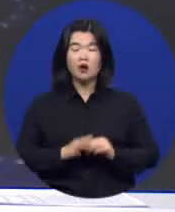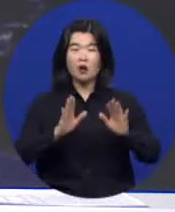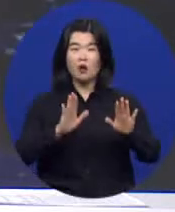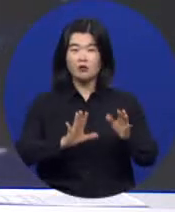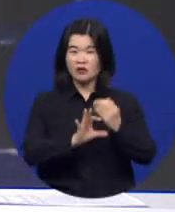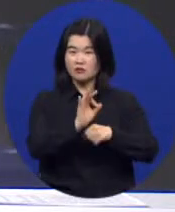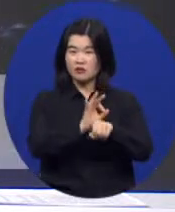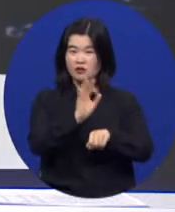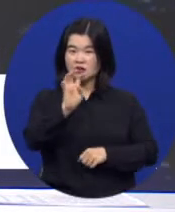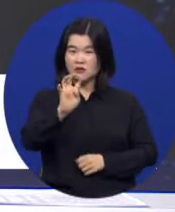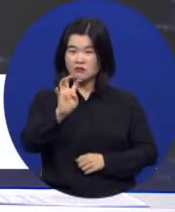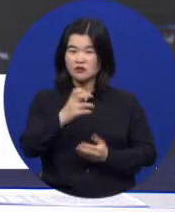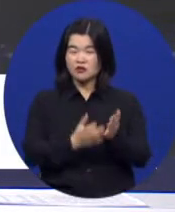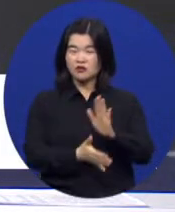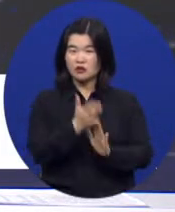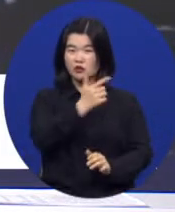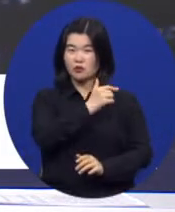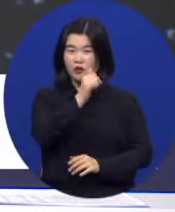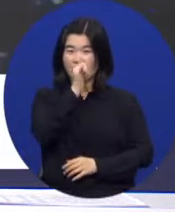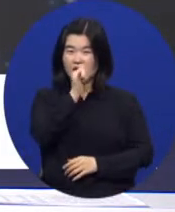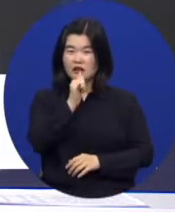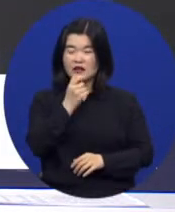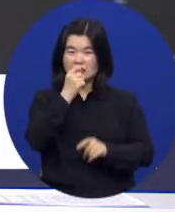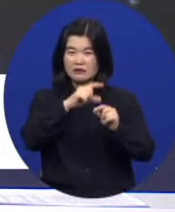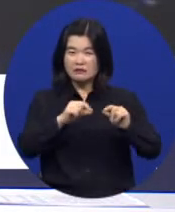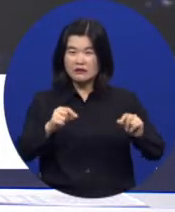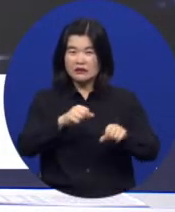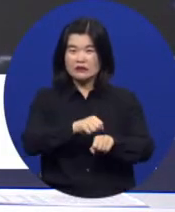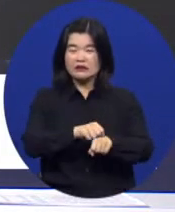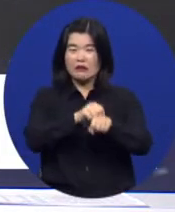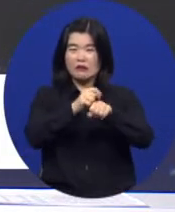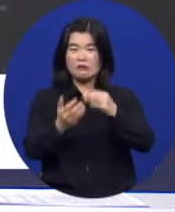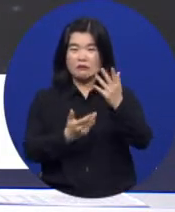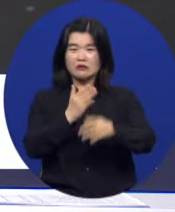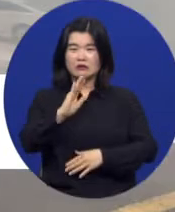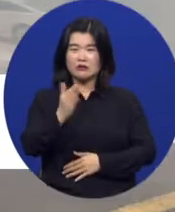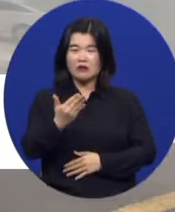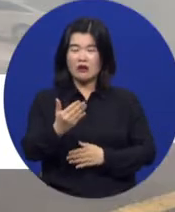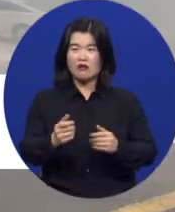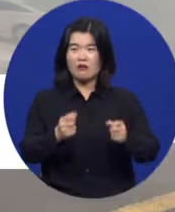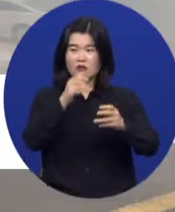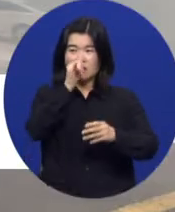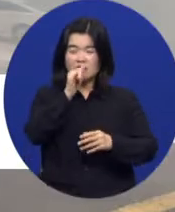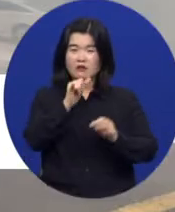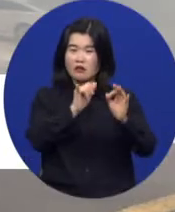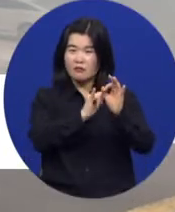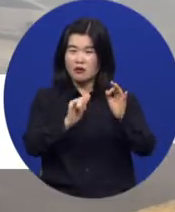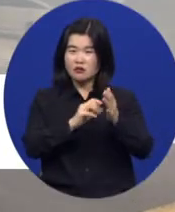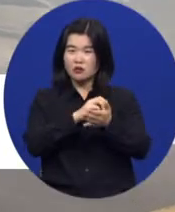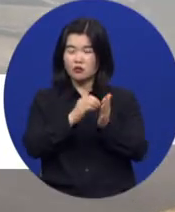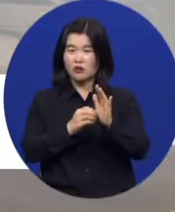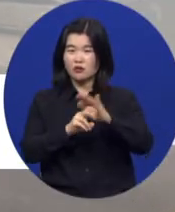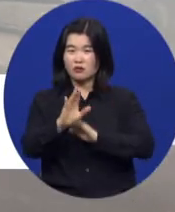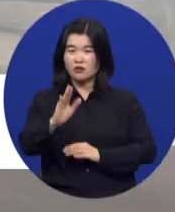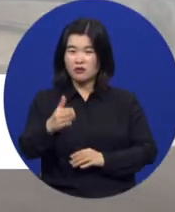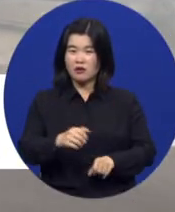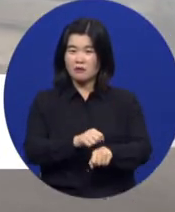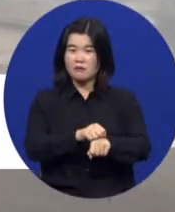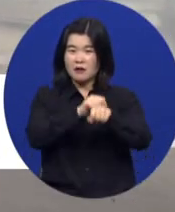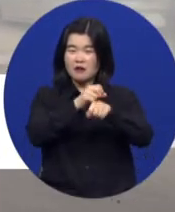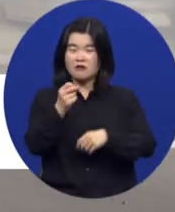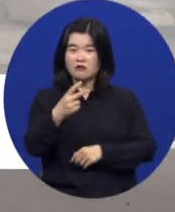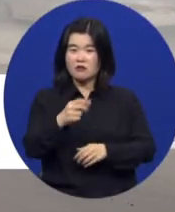오늘은 10시 40분쯤 제주시 노형동 에 음식점 창고에서 불이 나 건물 안에 있던 십여 명이 대피하고 컨테이너 창고